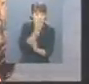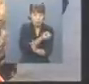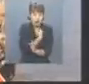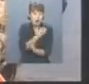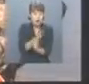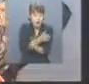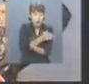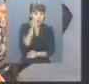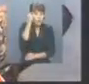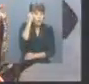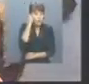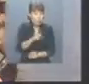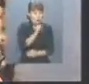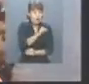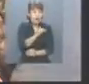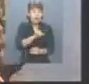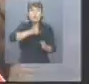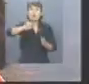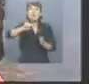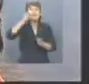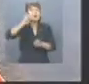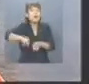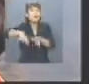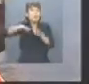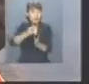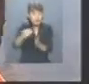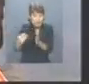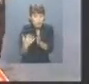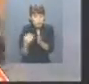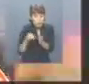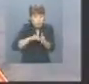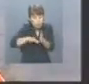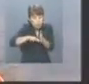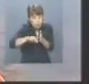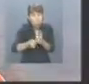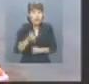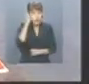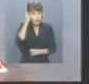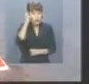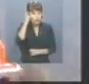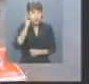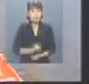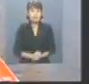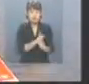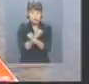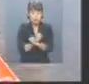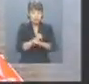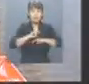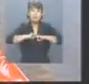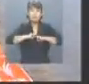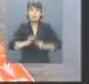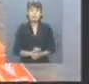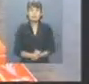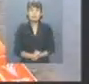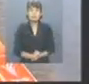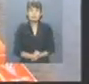โอเคฝั่งนู้นน้ำมันเยอะมากเลยเพื่อจะลายมาทางนี้มากแล้วทางนี้ก็จะต้องป้องกันของเราเองไง กันยังไง คือพี่จะสูบน้